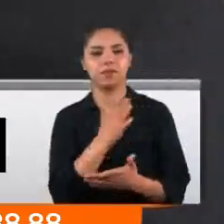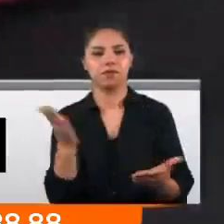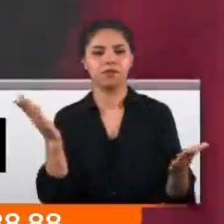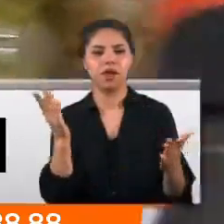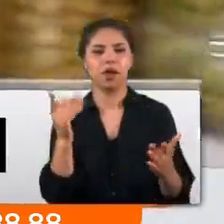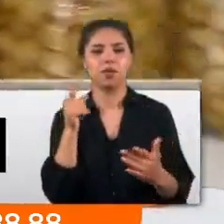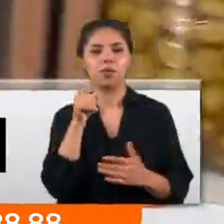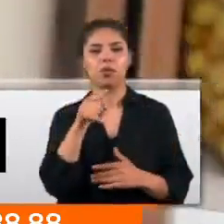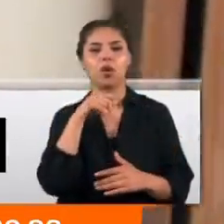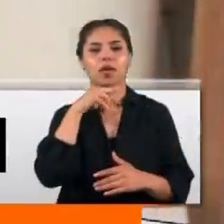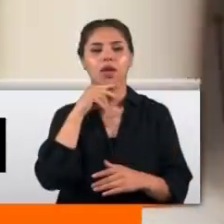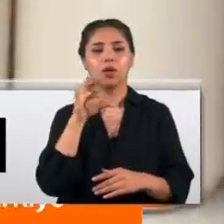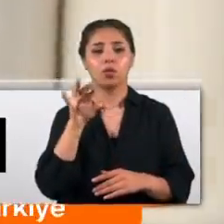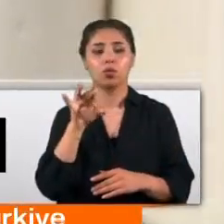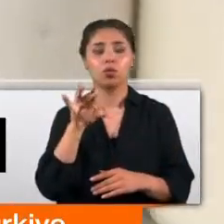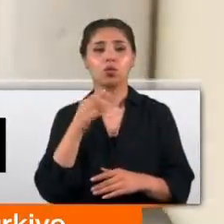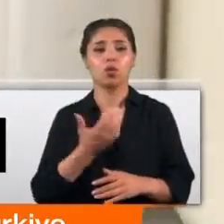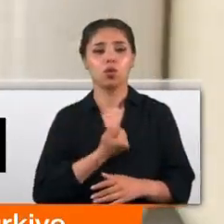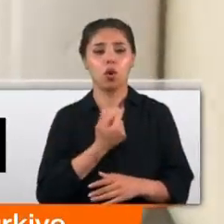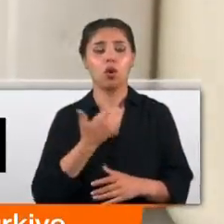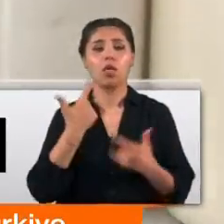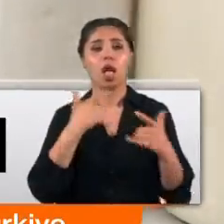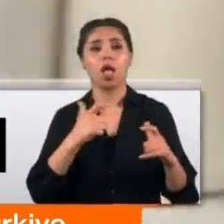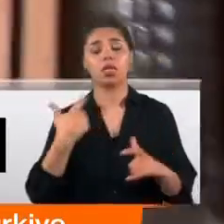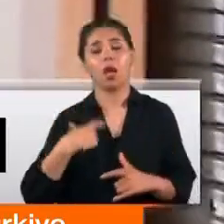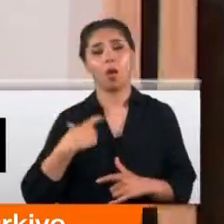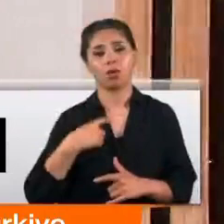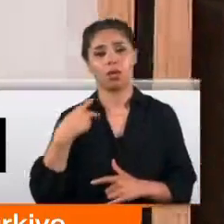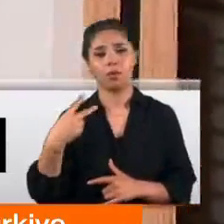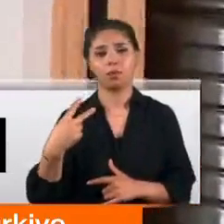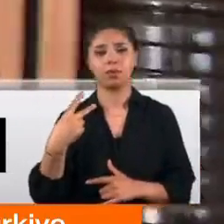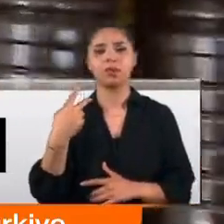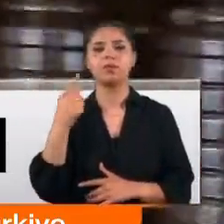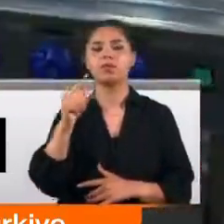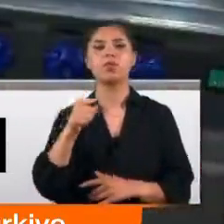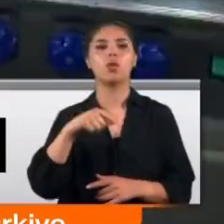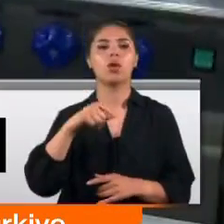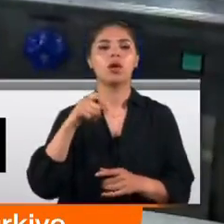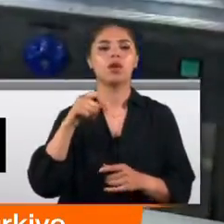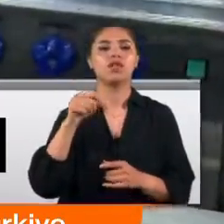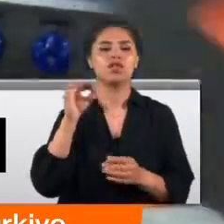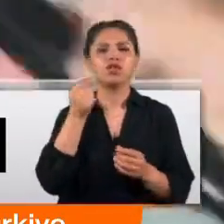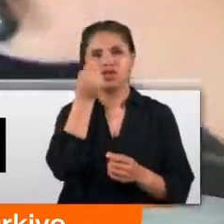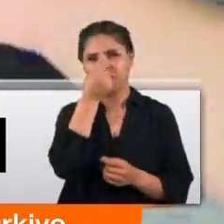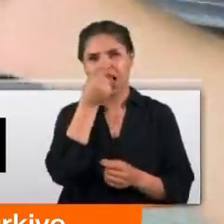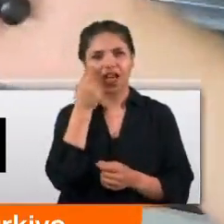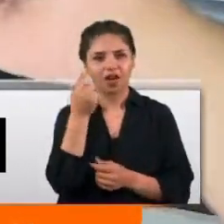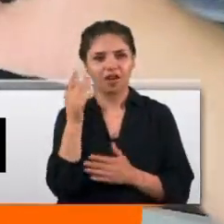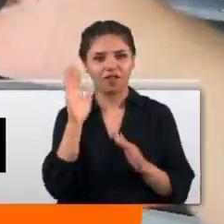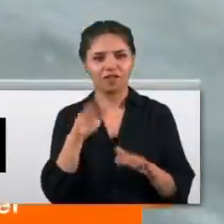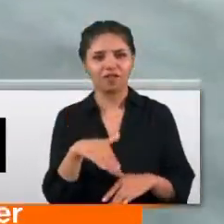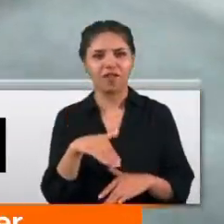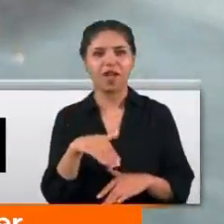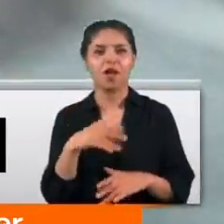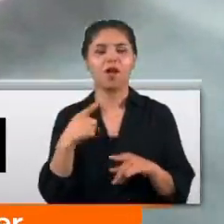keçi tuzlu yoğurdumuz. Keçi tuzlu yoğurt. Evet. Hatay özgü. Evet, Hatay özgü. Çileklerimiz, kömbemiz. Kolay gelsin Ali İşler. Hoş